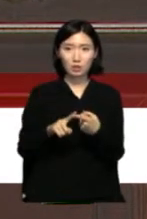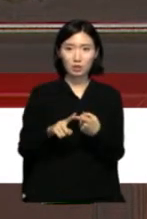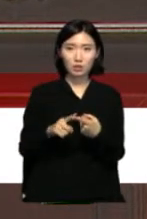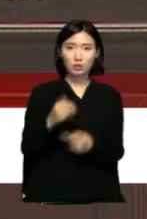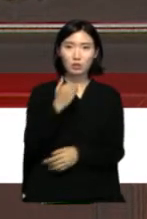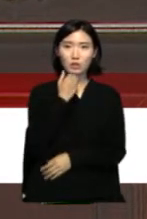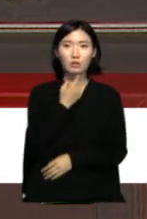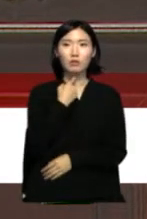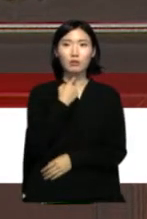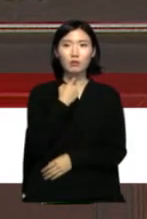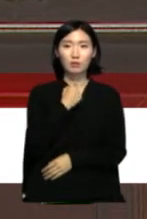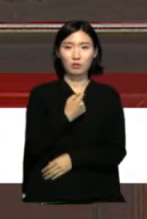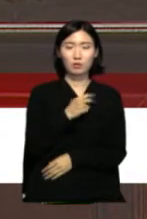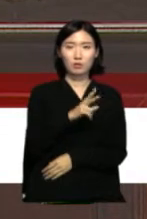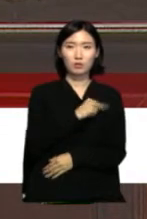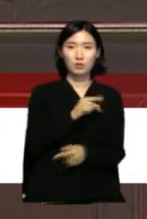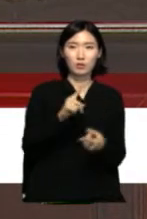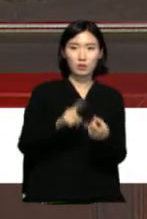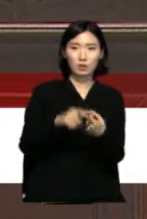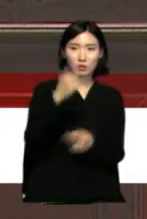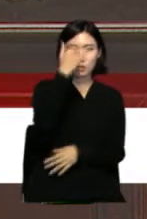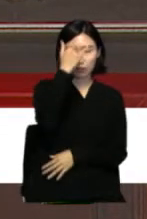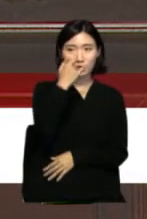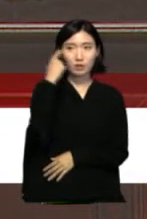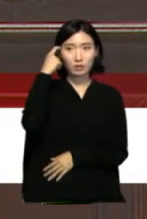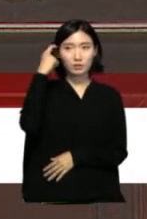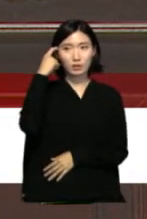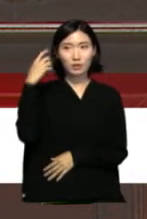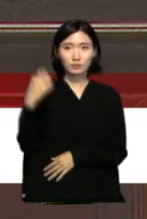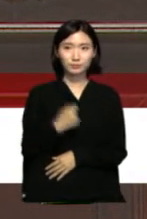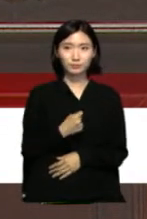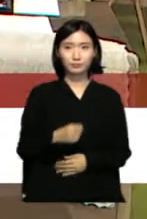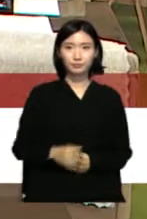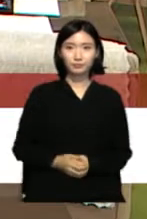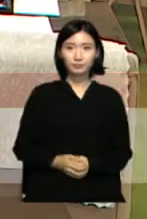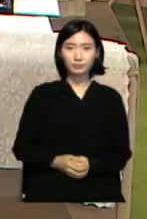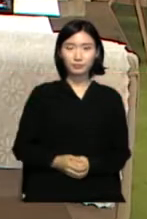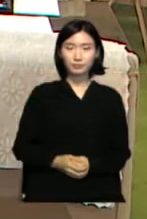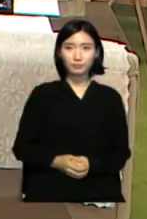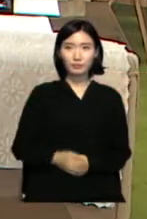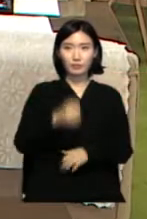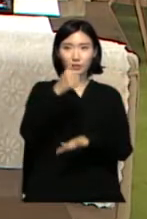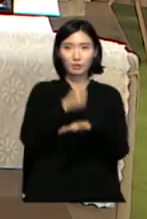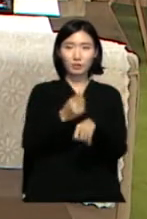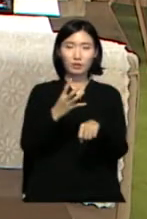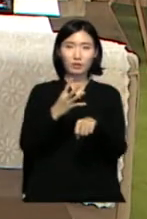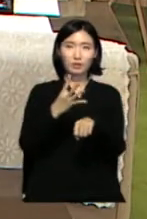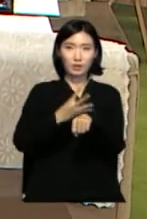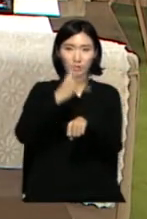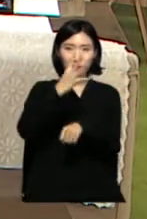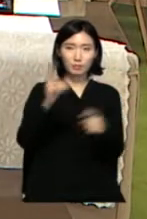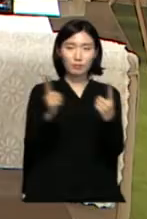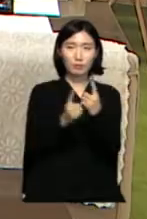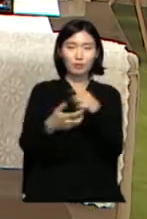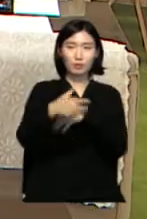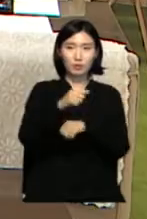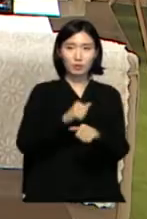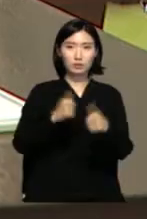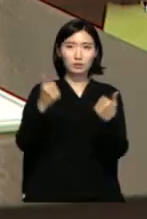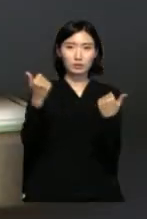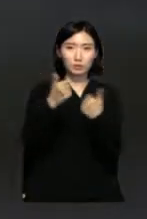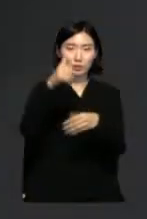했던 의원들에 대한 도리가 아닌가 그런 생각을 갖습니다. 결국 4시가 돼서야 본격적인